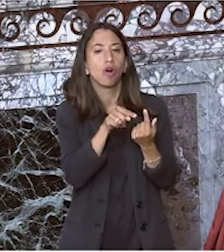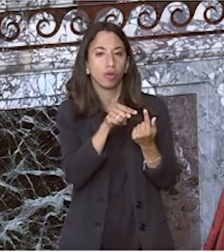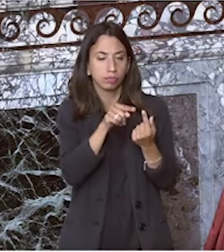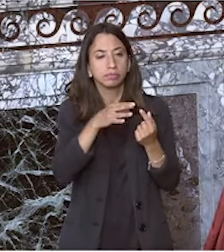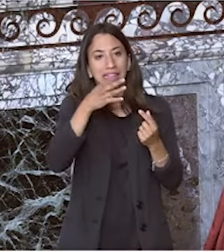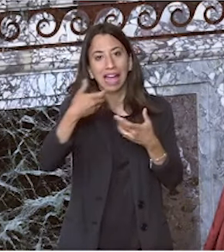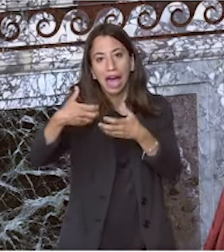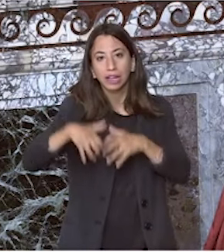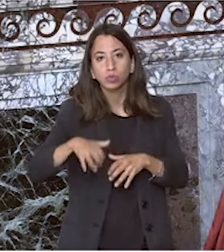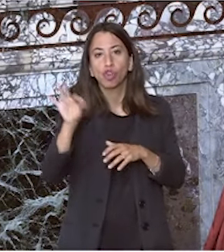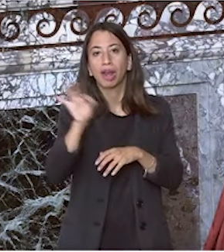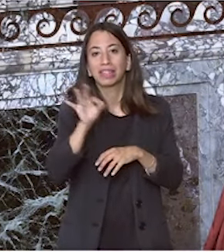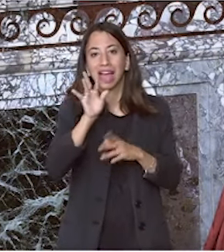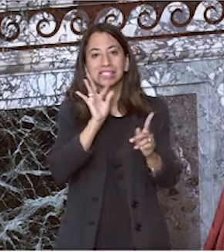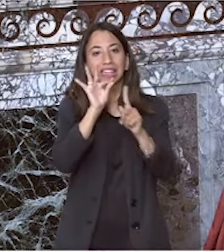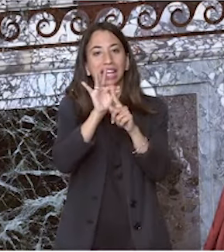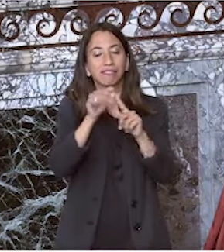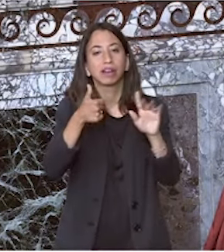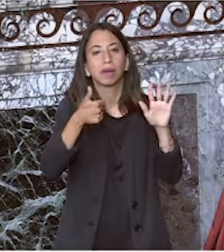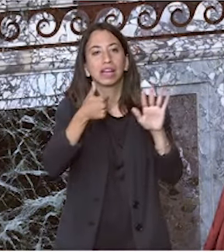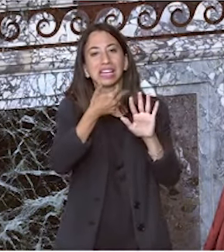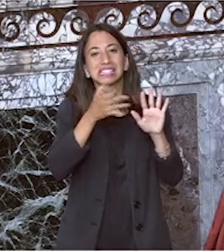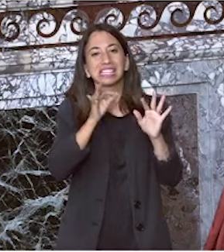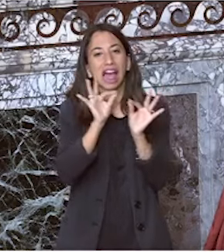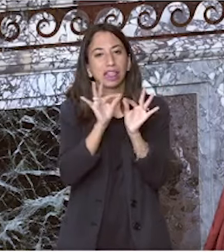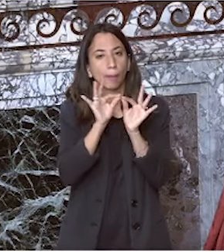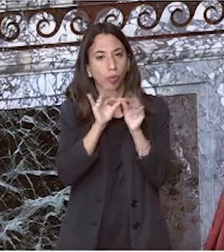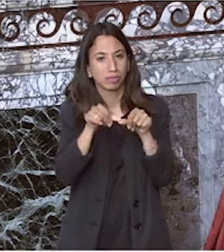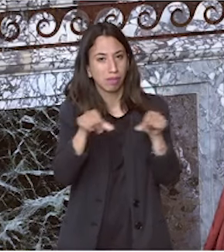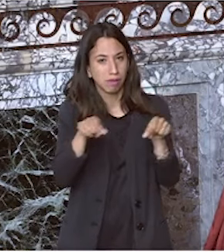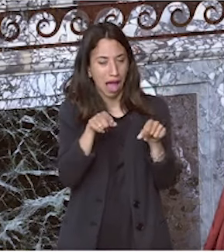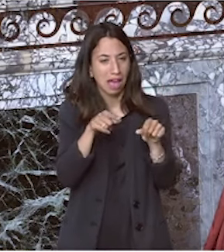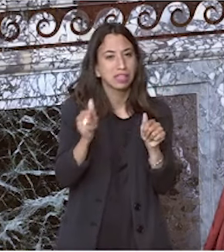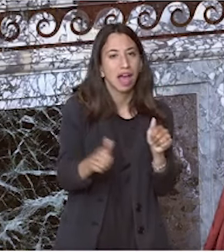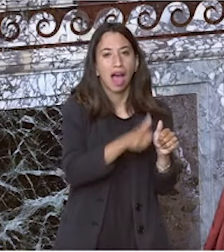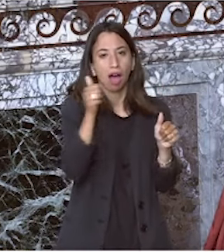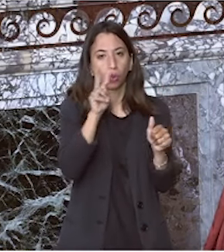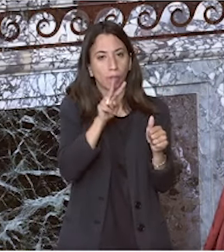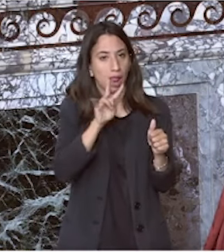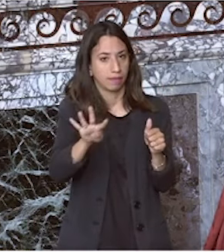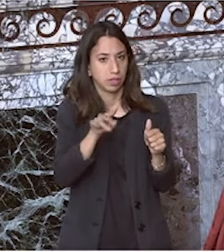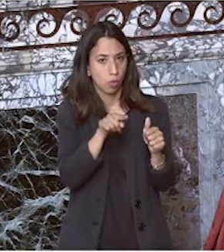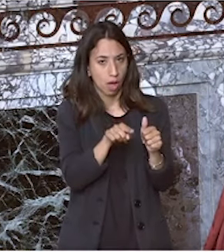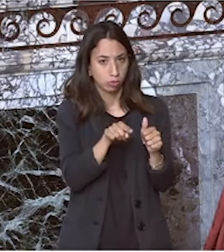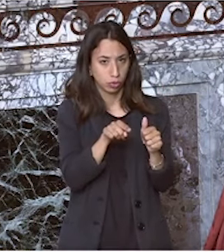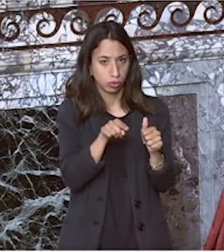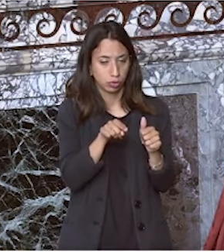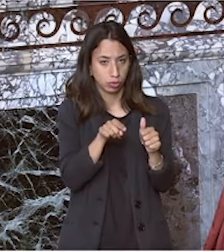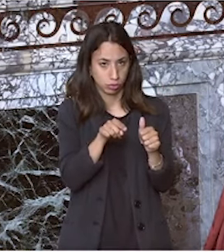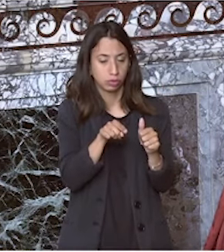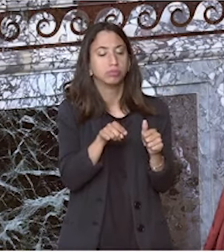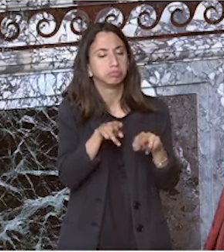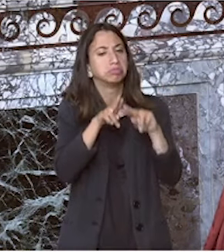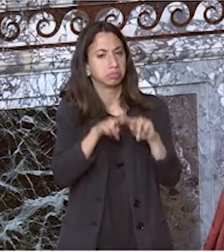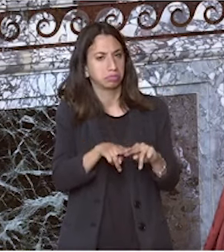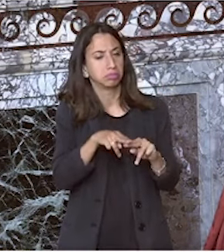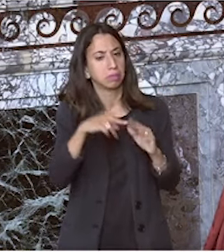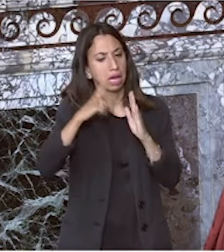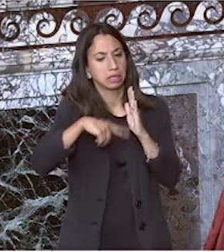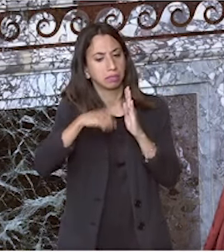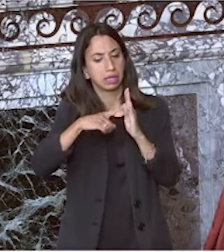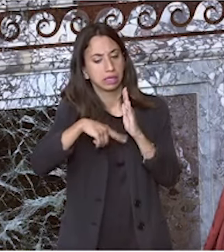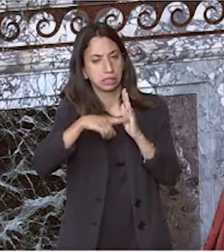una riduzione dei tassi di riferimento di 60 punti base nel corso del 2024, rimane per molti